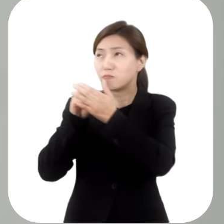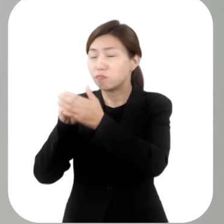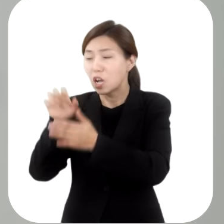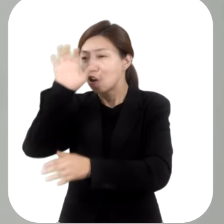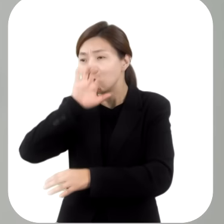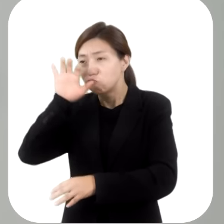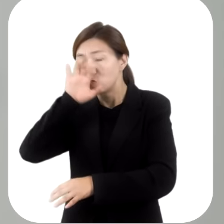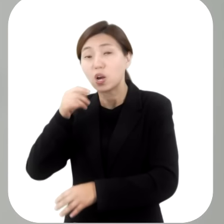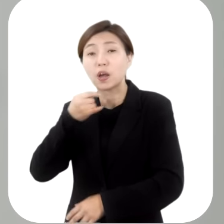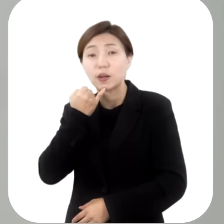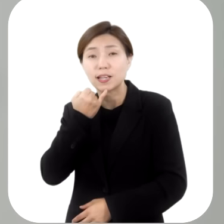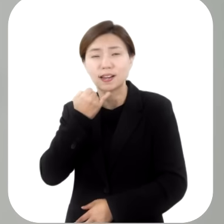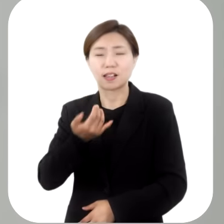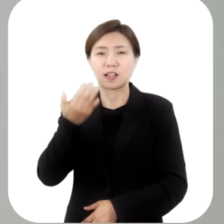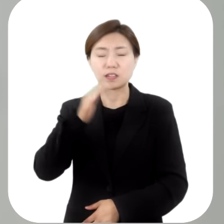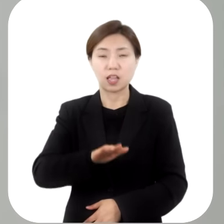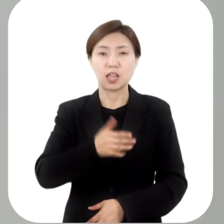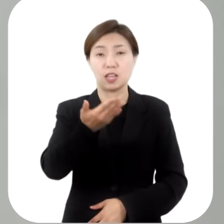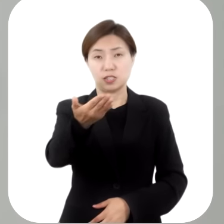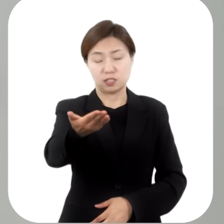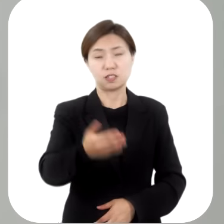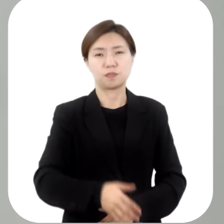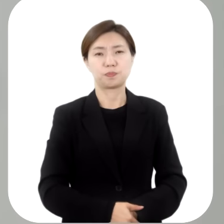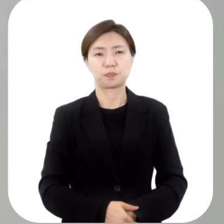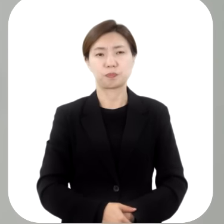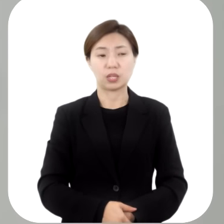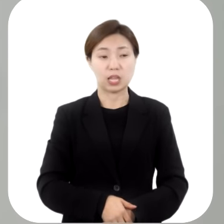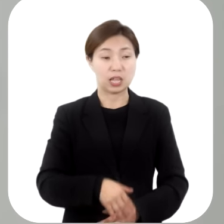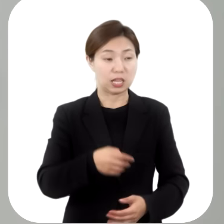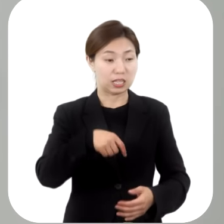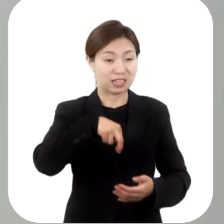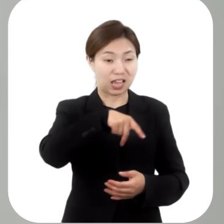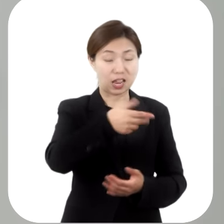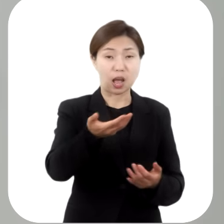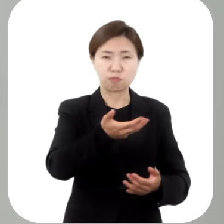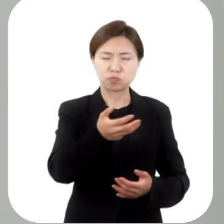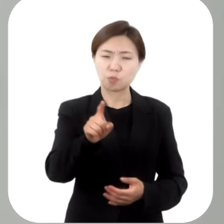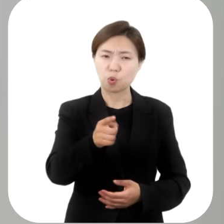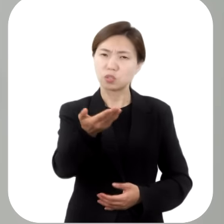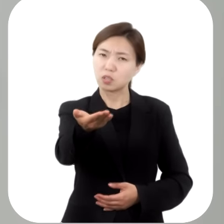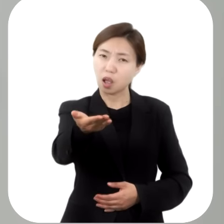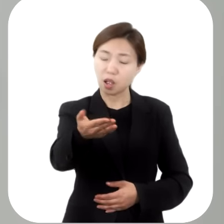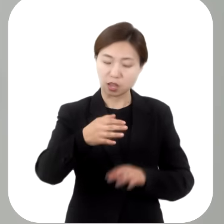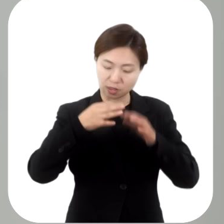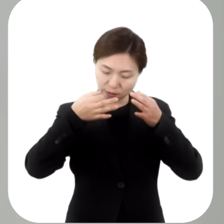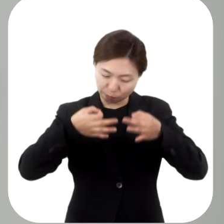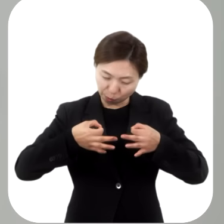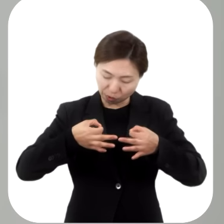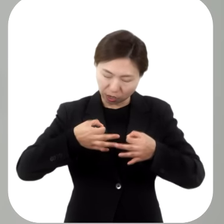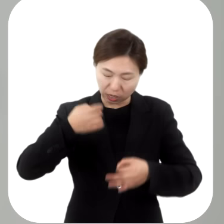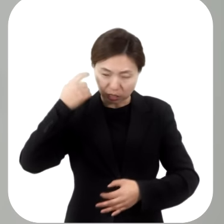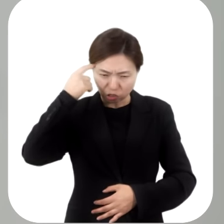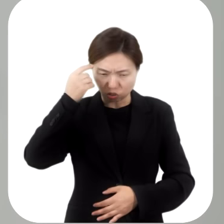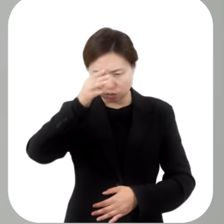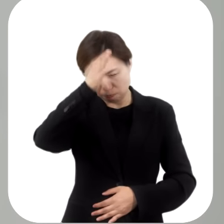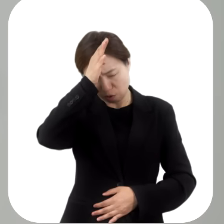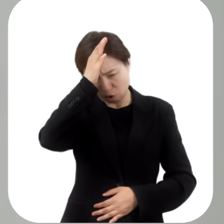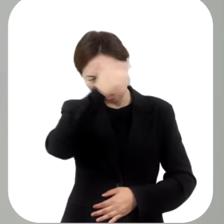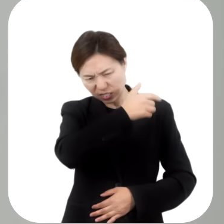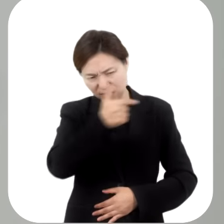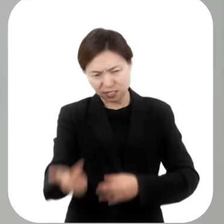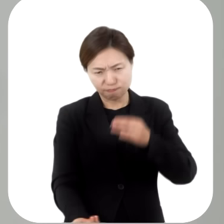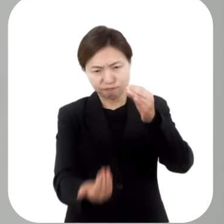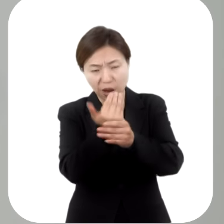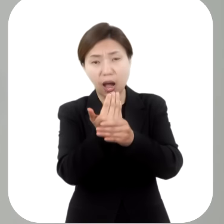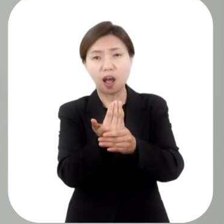수행이 되는데 그래서 내가 아까 다리 아픈 것도 얘기했잖아요. 자기는 그렇게 도전하다가